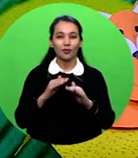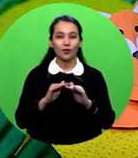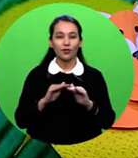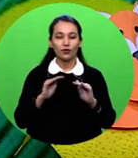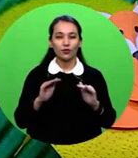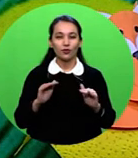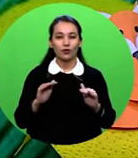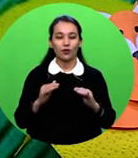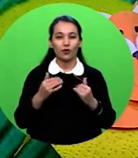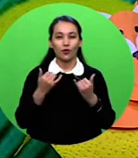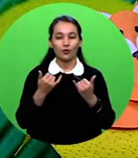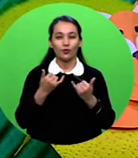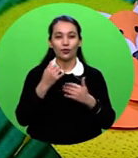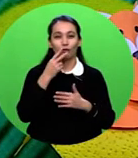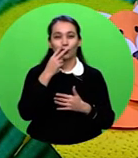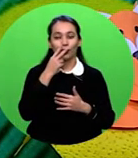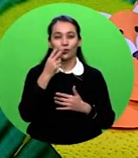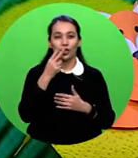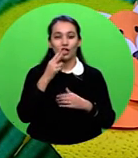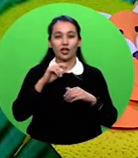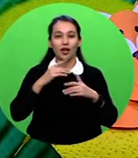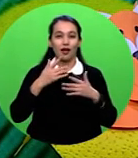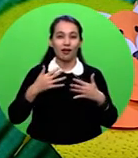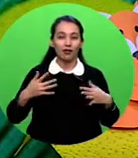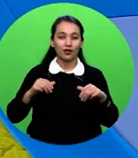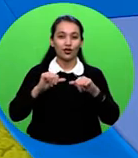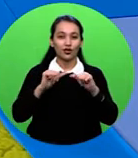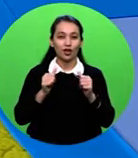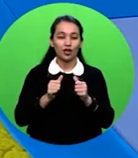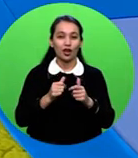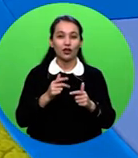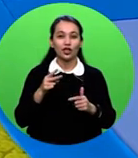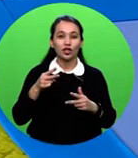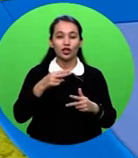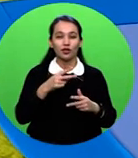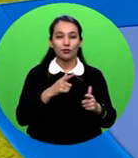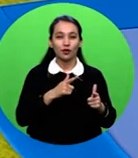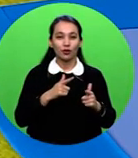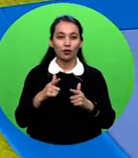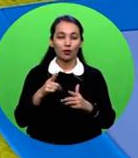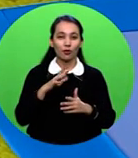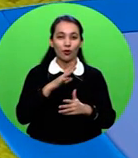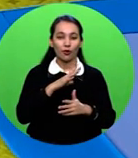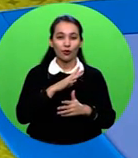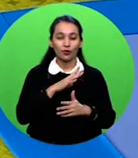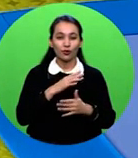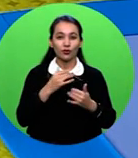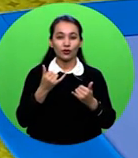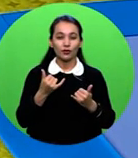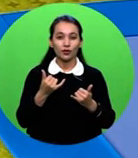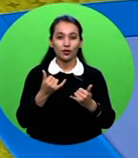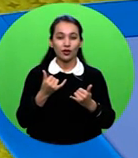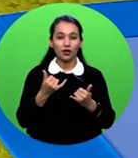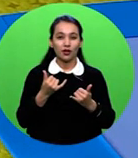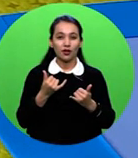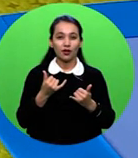Aziz o'quvchilar, mana ko'rib turganingizdek, shakllarni barchasini kesib tayyorlab oldik. Ana endi